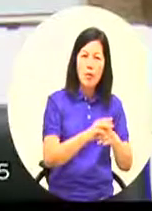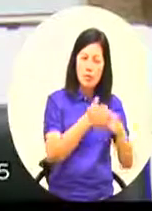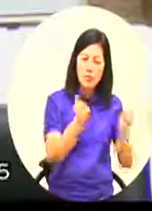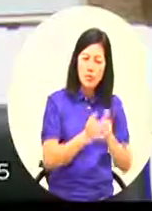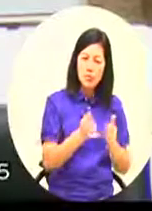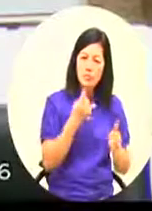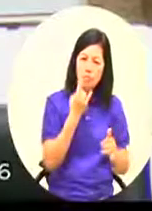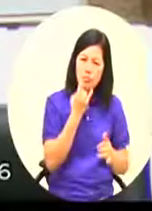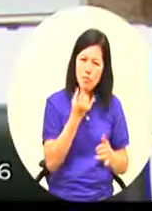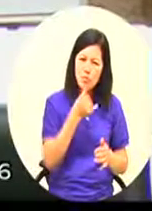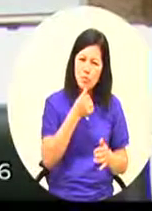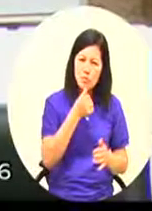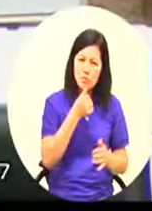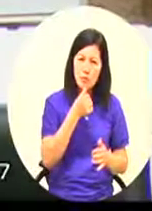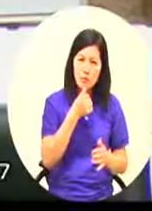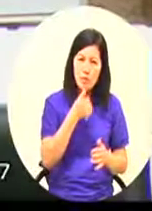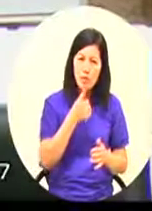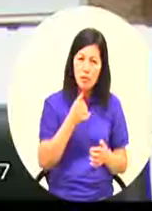血缘，